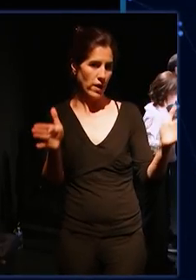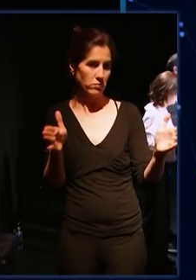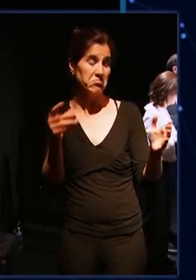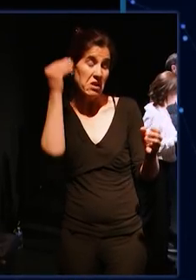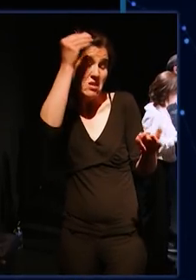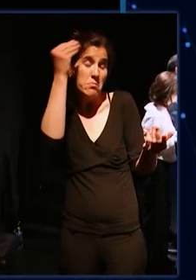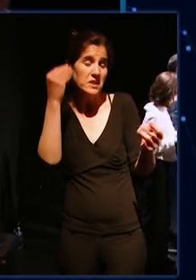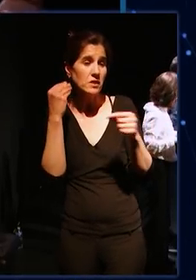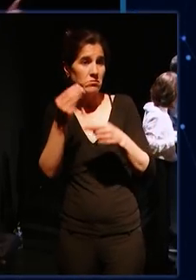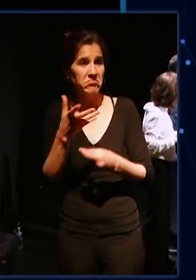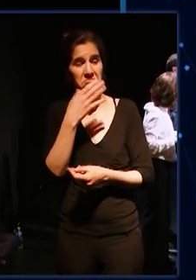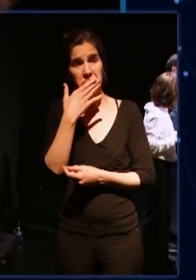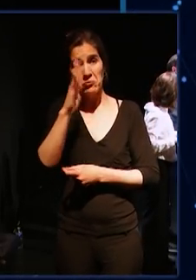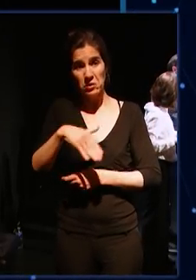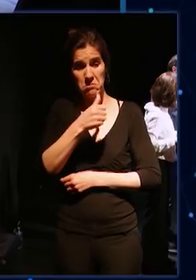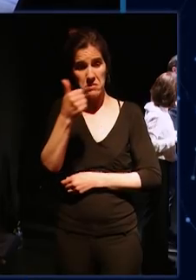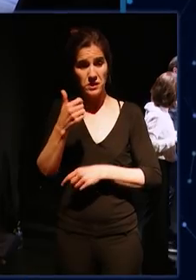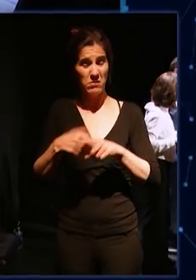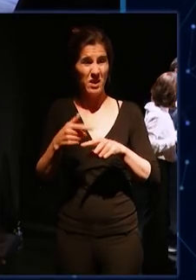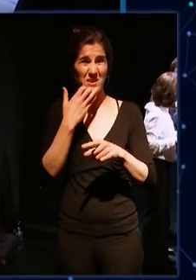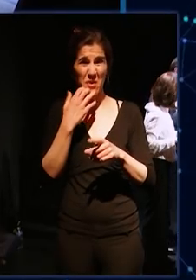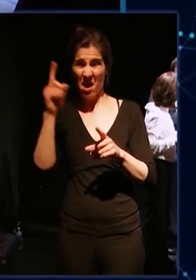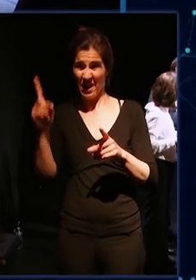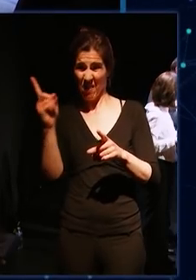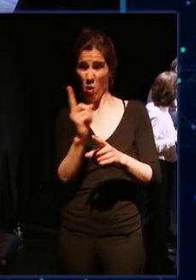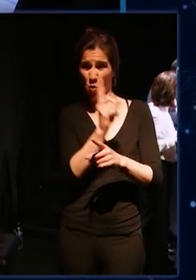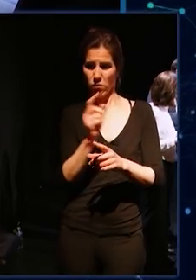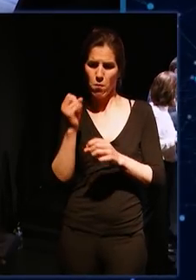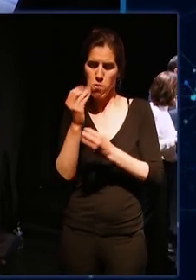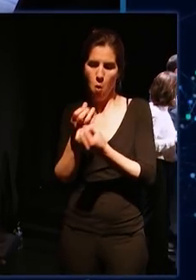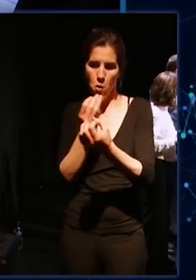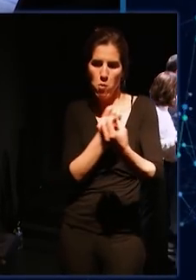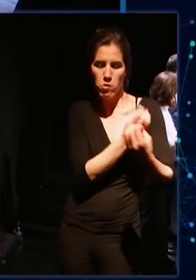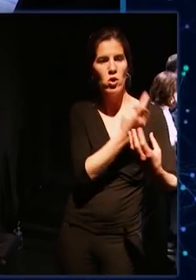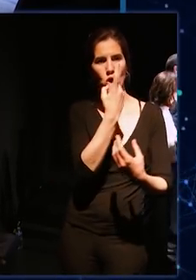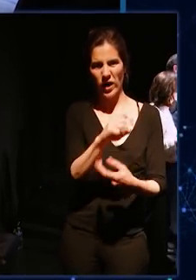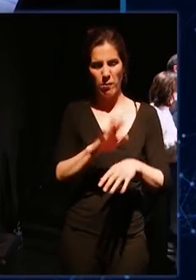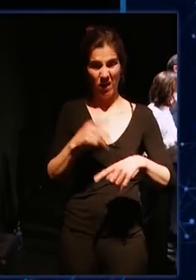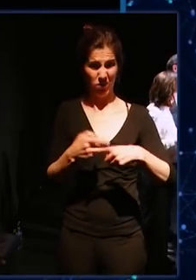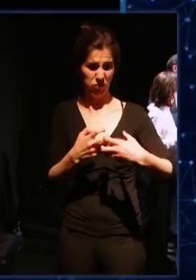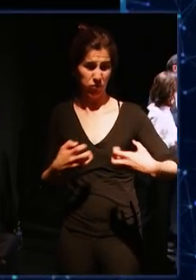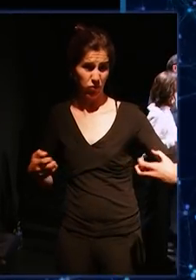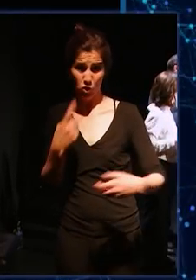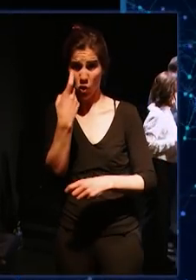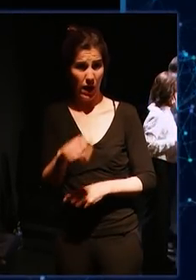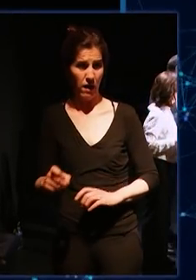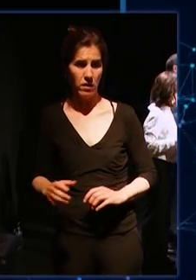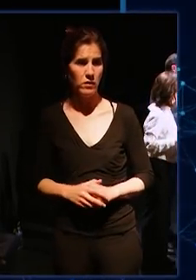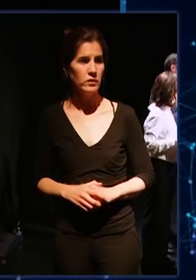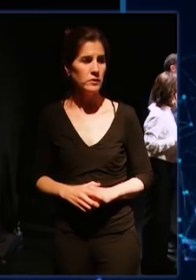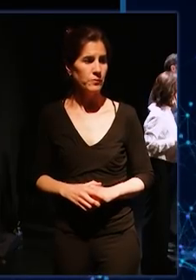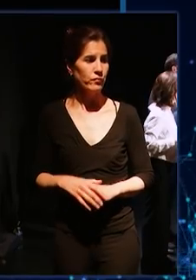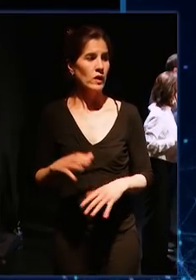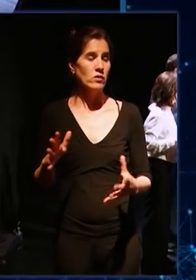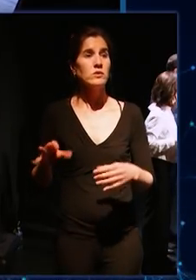doncs, una intervenció per part de cada candidat, que això doncs, allargaria molt el debat. Per tant, tindran aquest primer torn